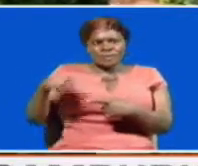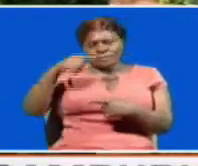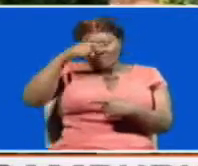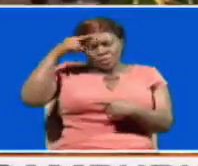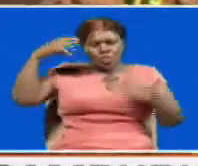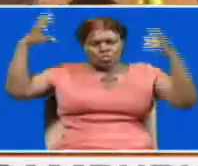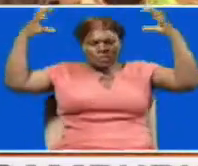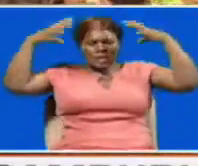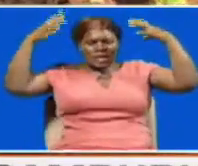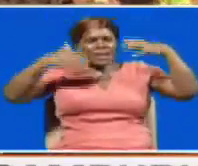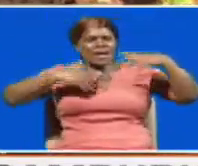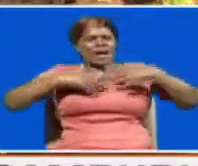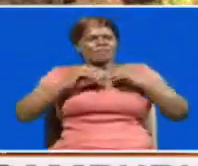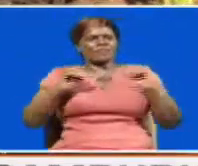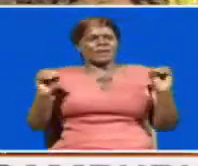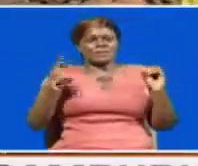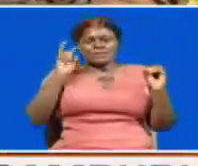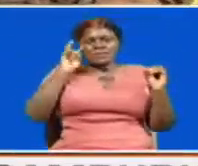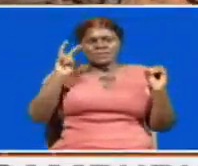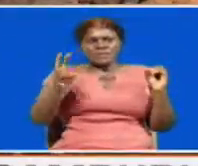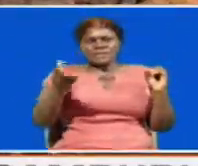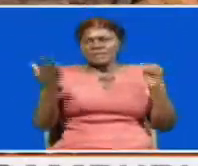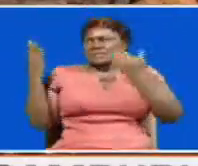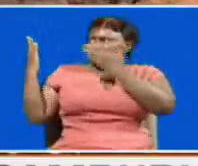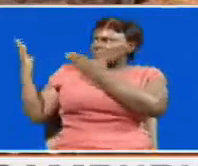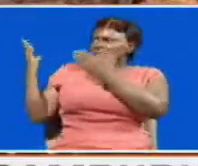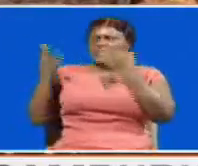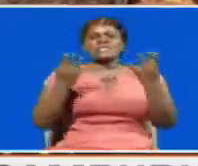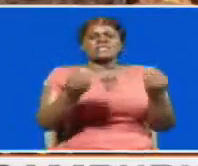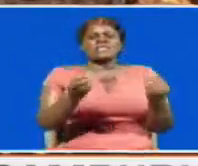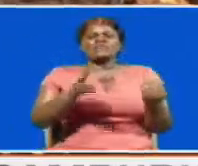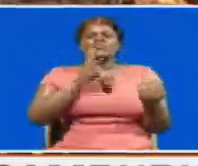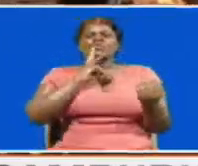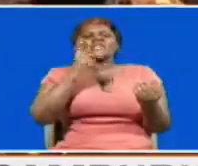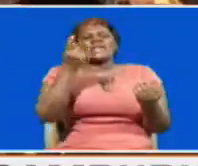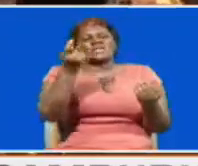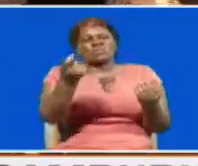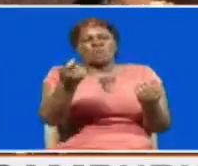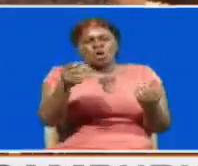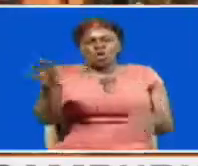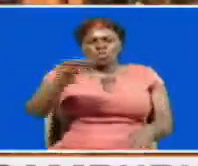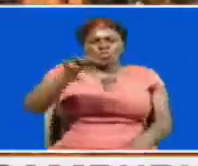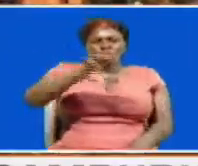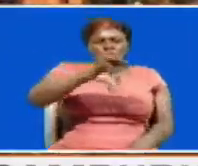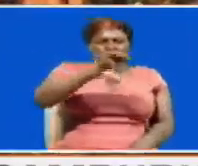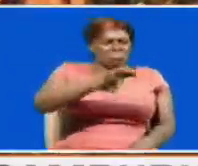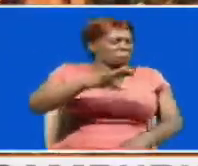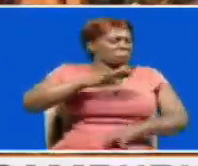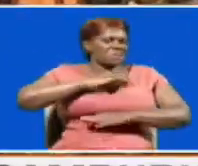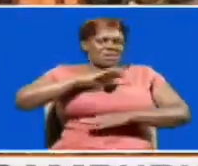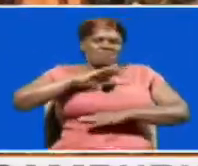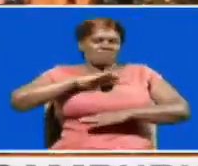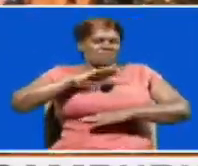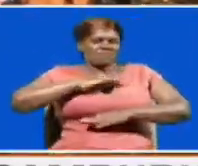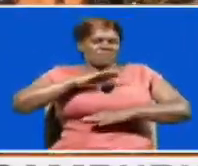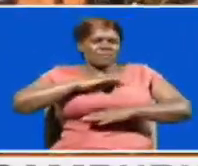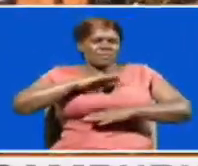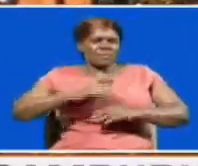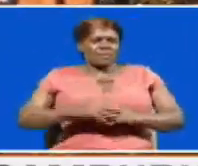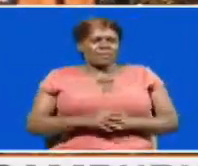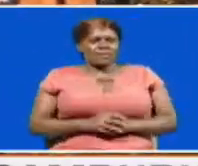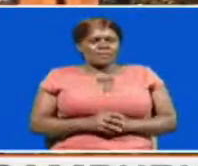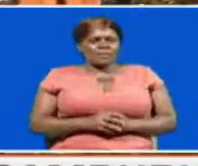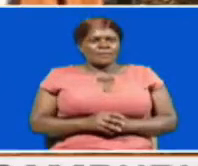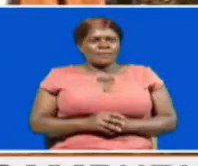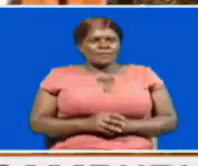imepotea kabisa. Tumeona hii ni kitu rahisi ambayo utaweka maji ukiweka kama mtungi mbili hivi imeshaingia na imekuwa mzuri